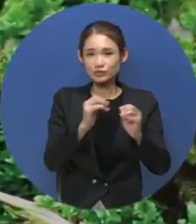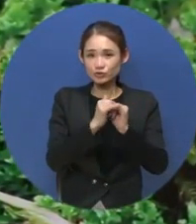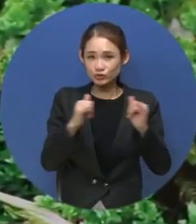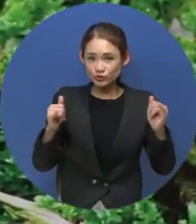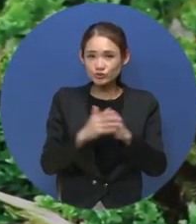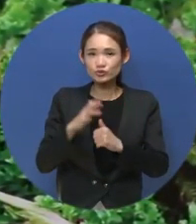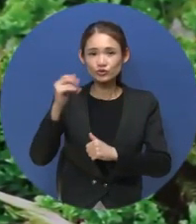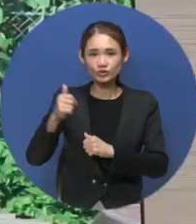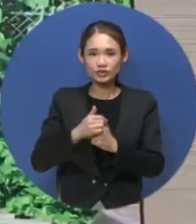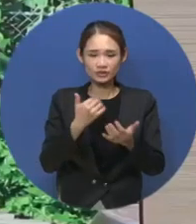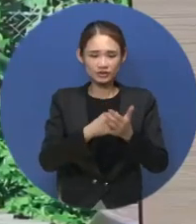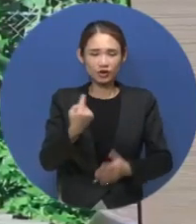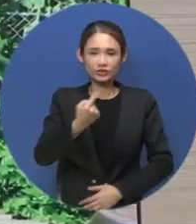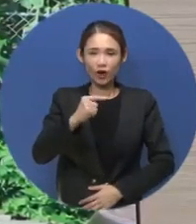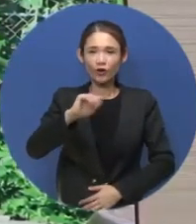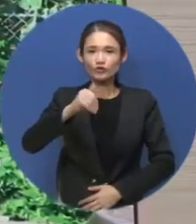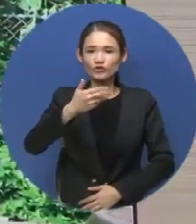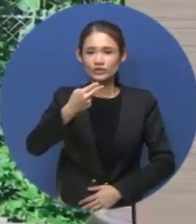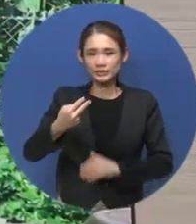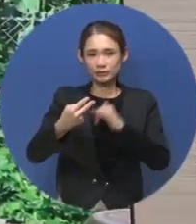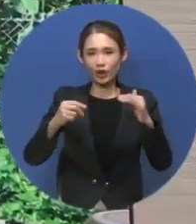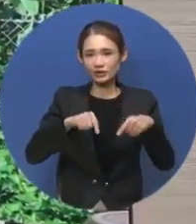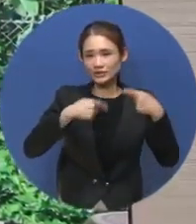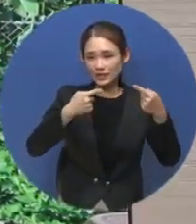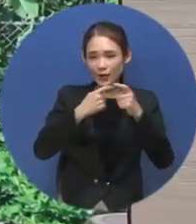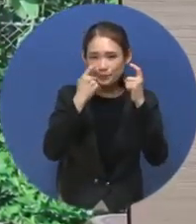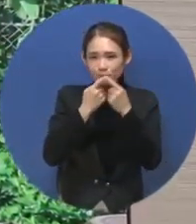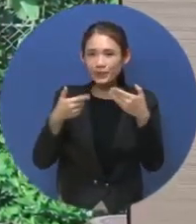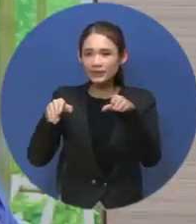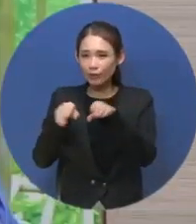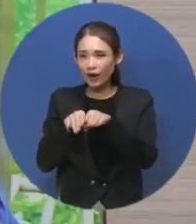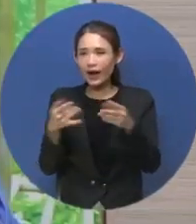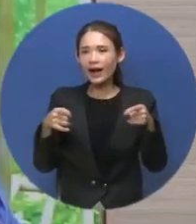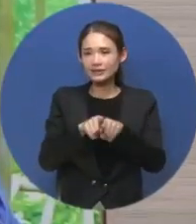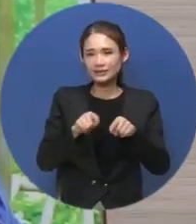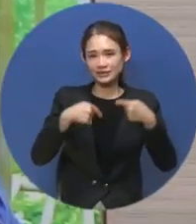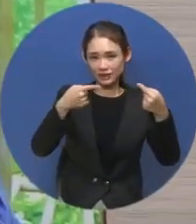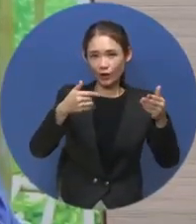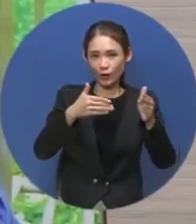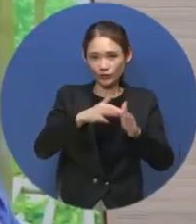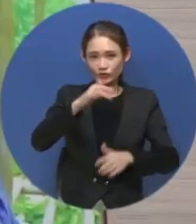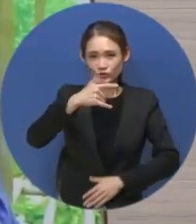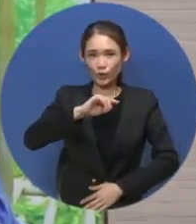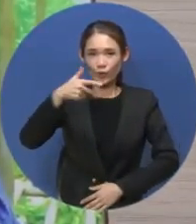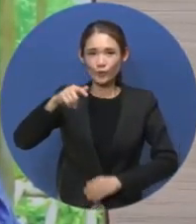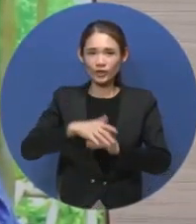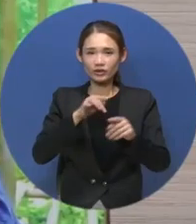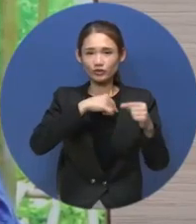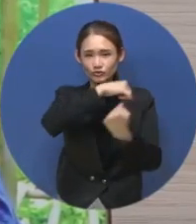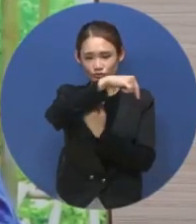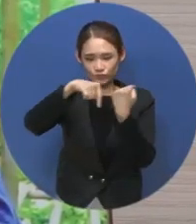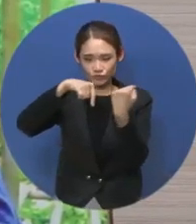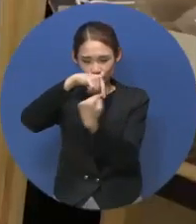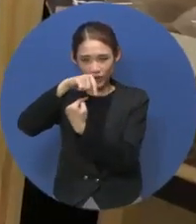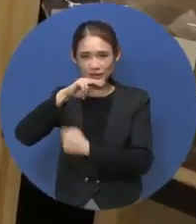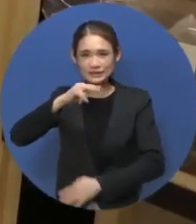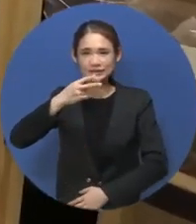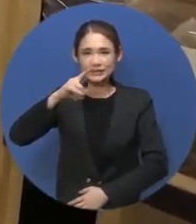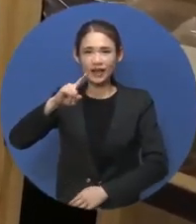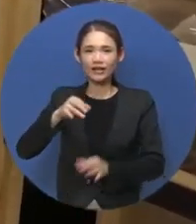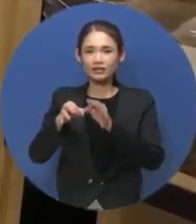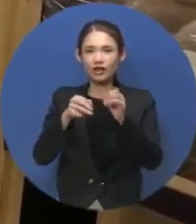판매를 목적으로 하고 있습니다. 그래서 여러분이 사시는 농산물은 아침에 나온 신선한 안전한 먹거리라는 것을 다시 한번 강조하고